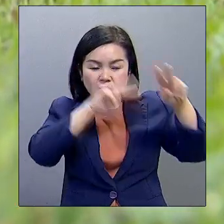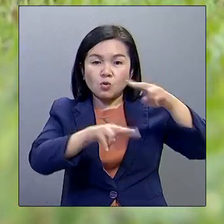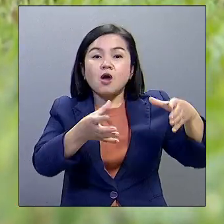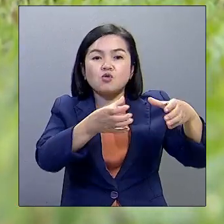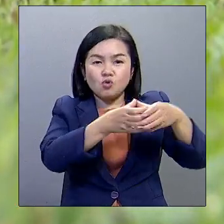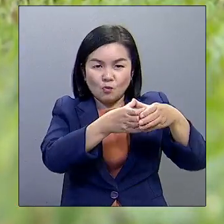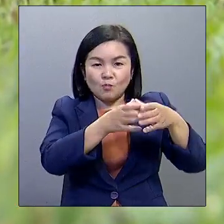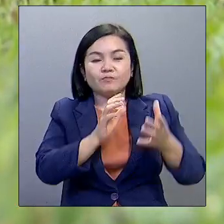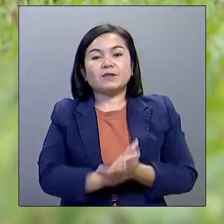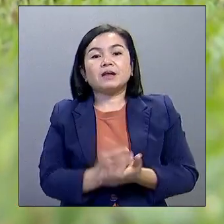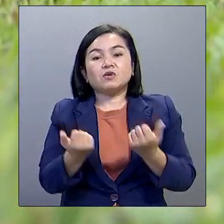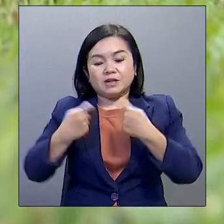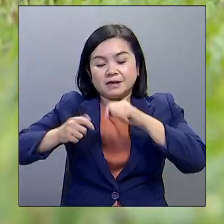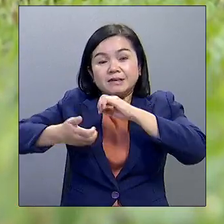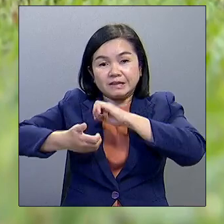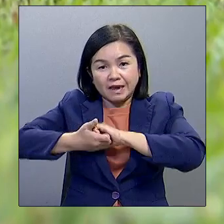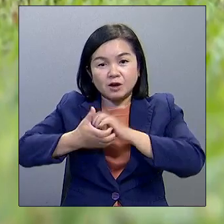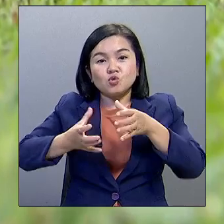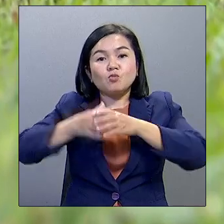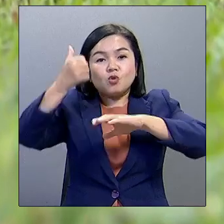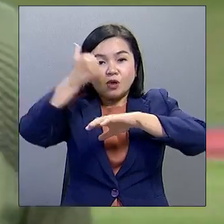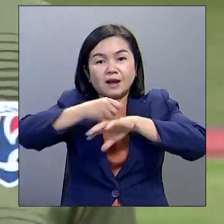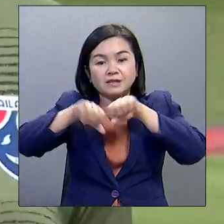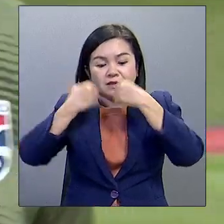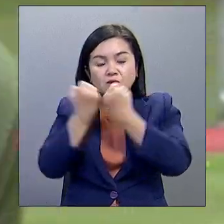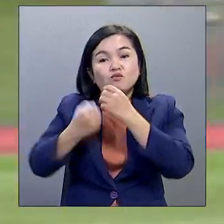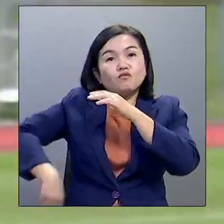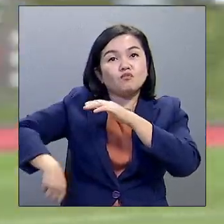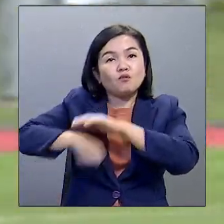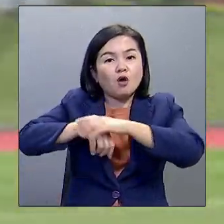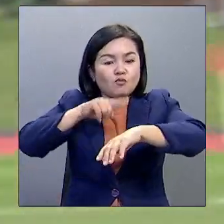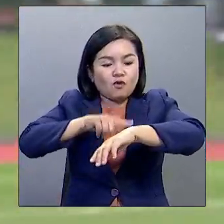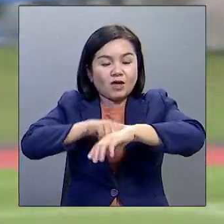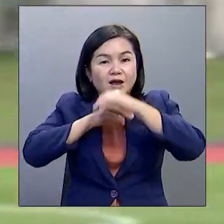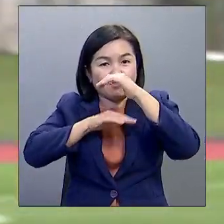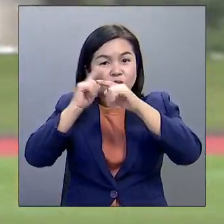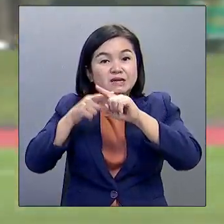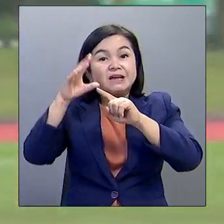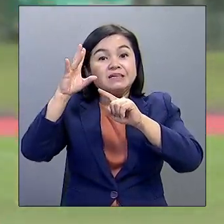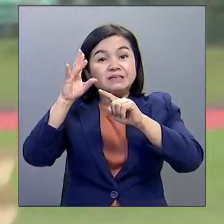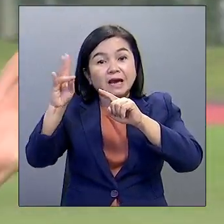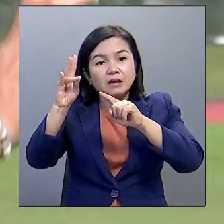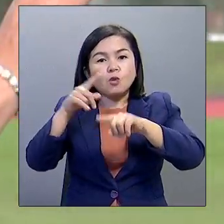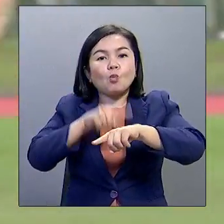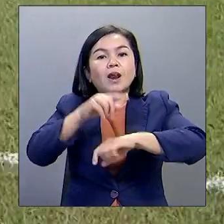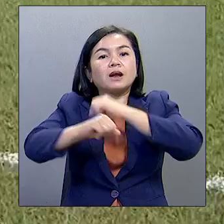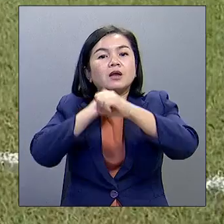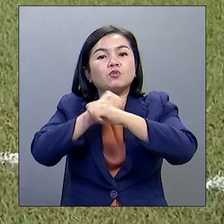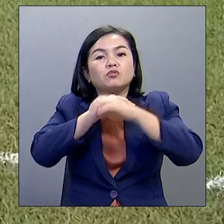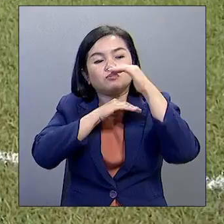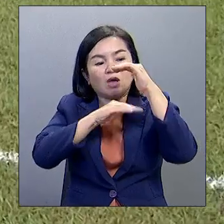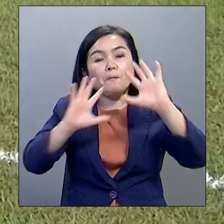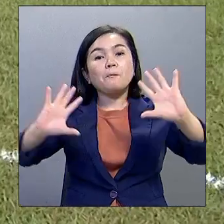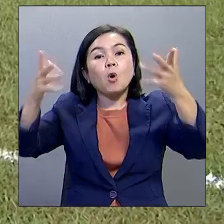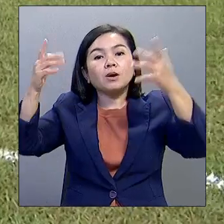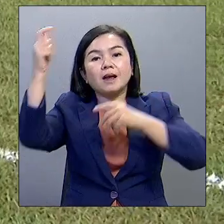สัญญาฉบับปัจจุบันของมาโน่โพกิ้งกับสมาคมกีฬาฟุตบอลจะสิ้นสุดลงในเดือนกรกฎาคมปี2023ซึ่งอาเซีย